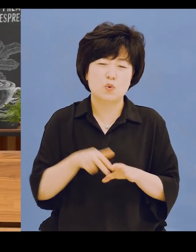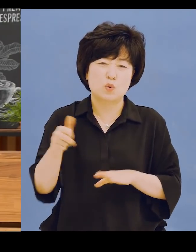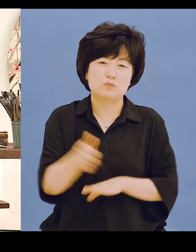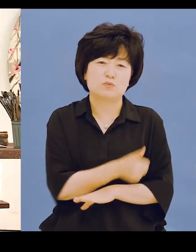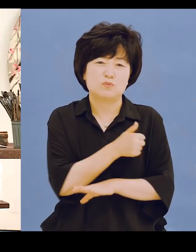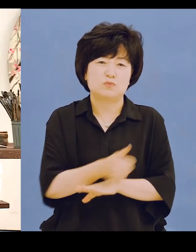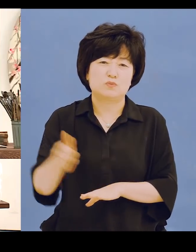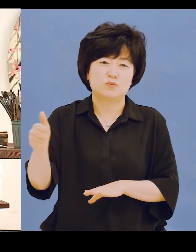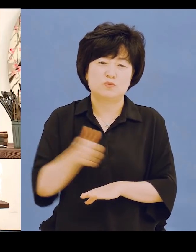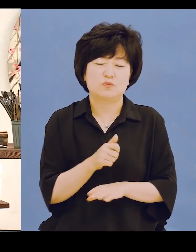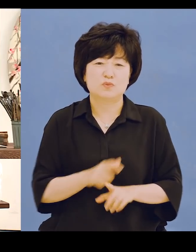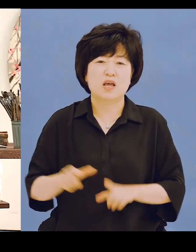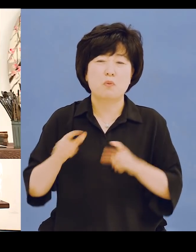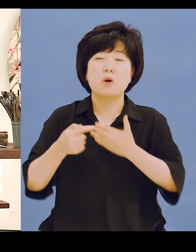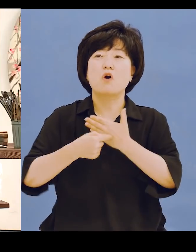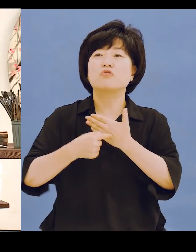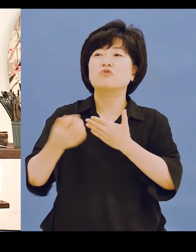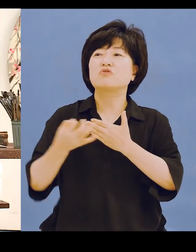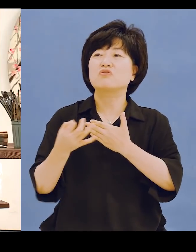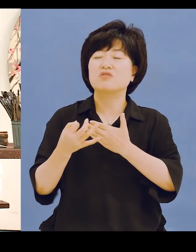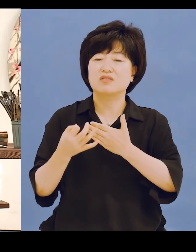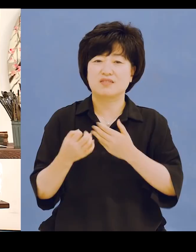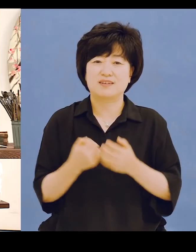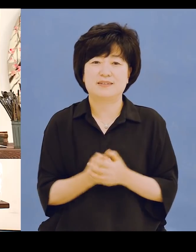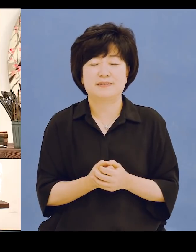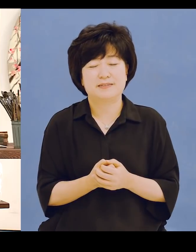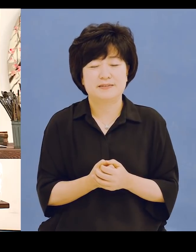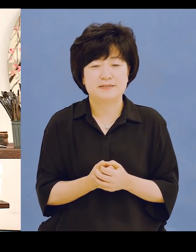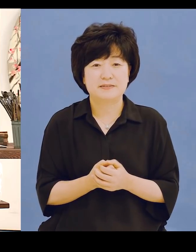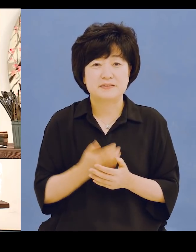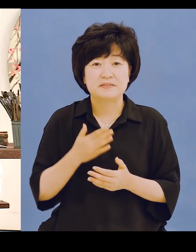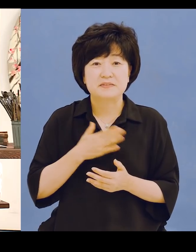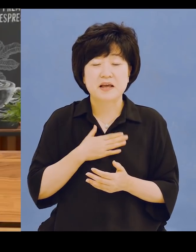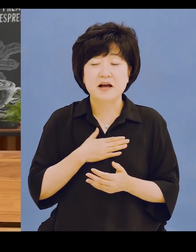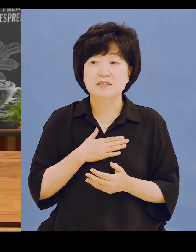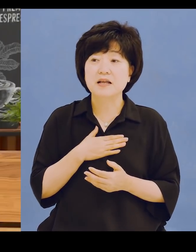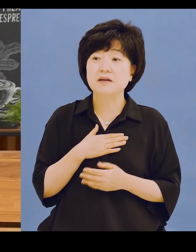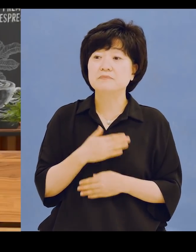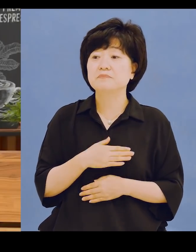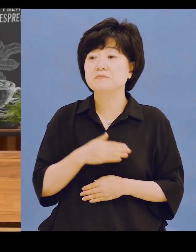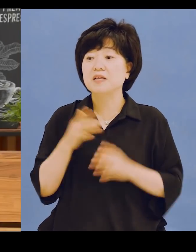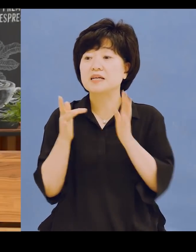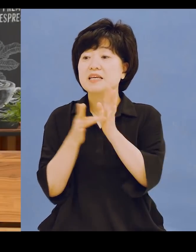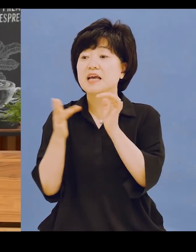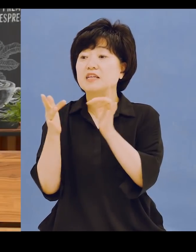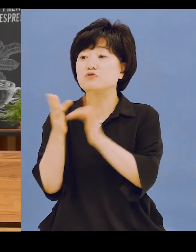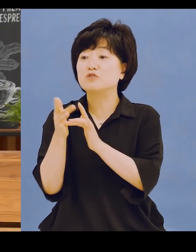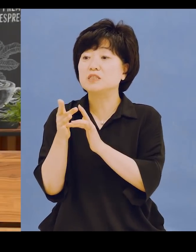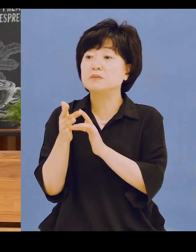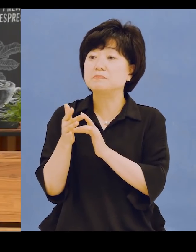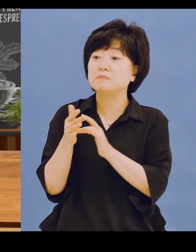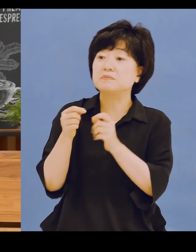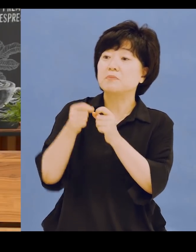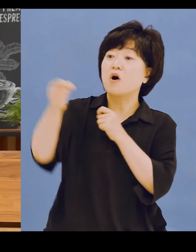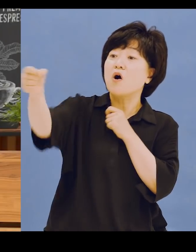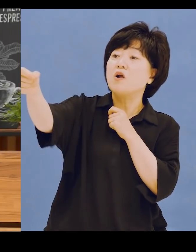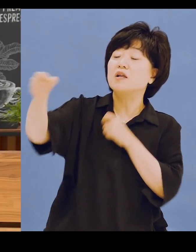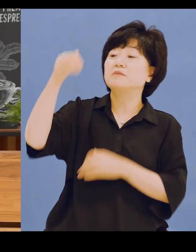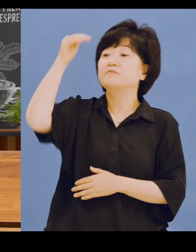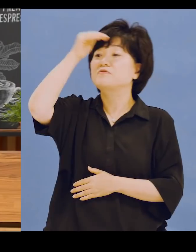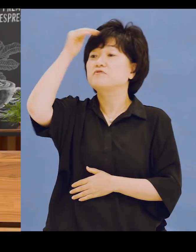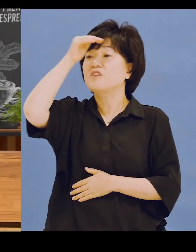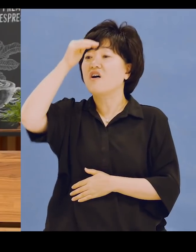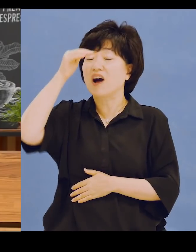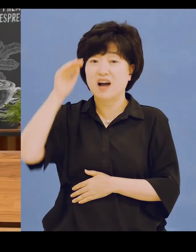살지 않았나 하는 생각이 들어요. 그 팬인가 제자인가라는 책에 있듯이 내가 과연 예수님의 제자로 살아왔는가,